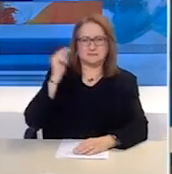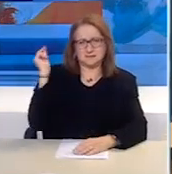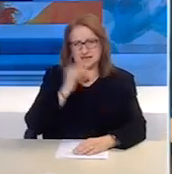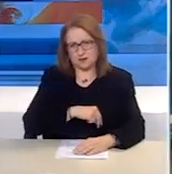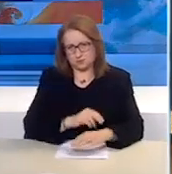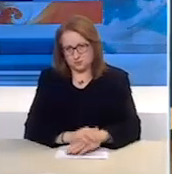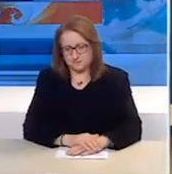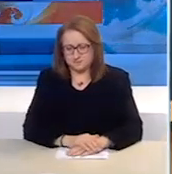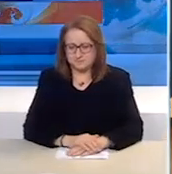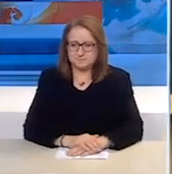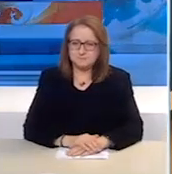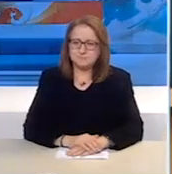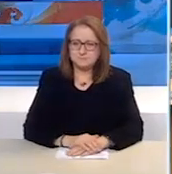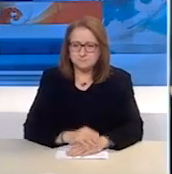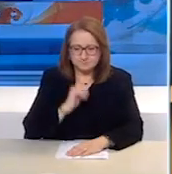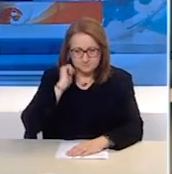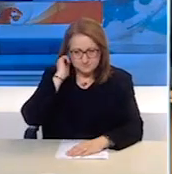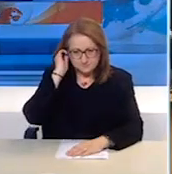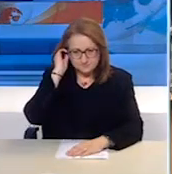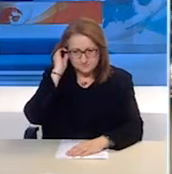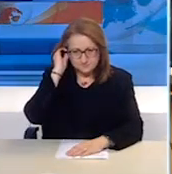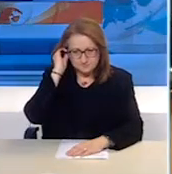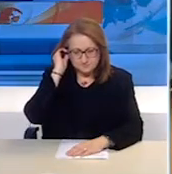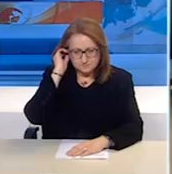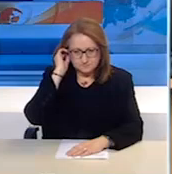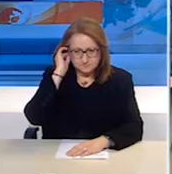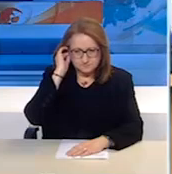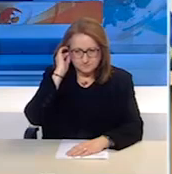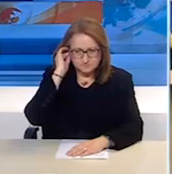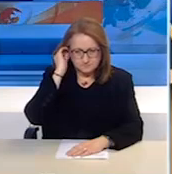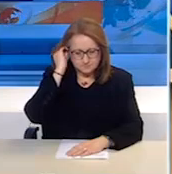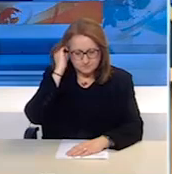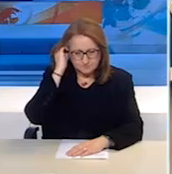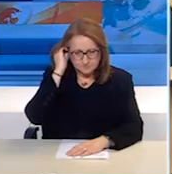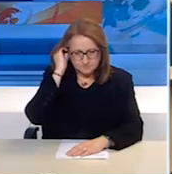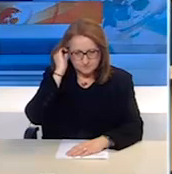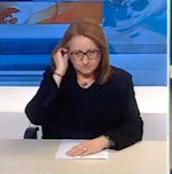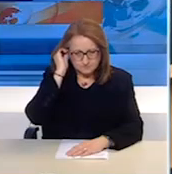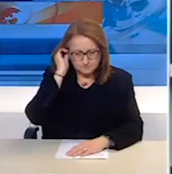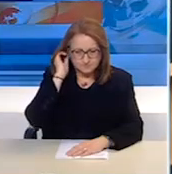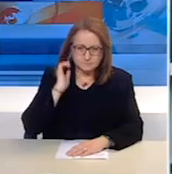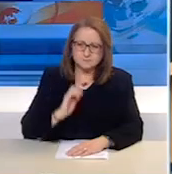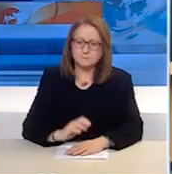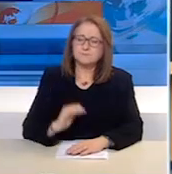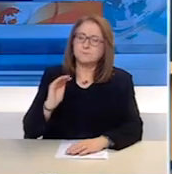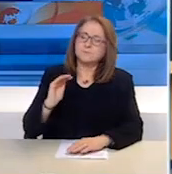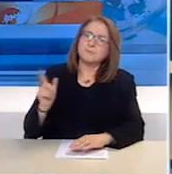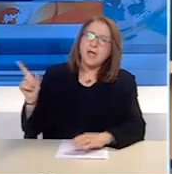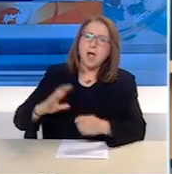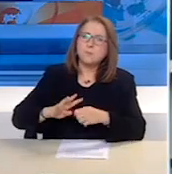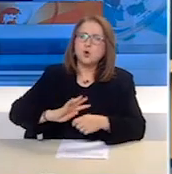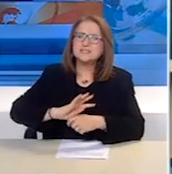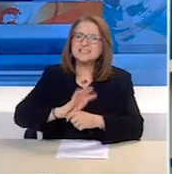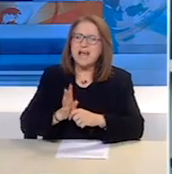Ευχαριστούμε, κύριε Υπουργέ. Να περάσουμε σε ερωτήσεις. Η κυρία Παπαγωστοπούλου από τον τηλεοπτικό σταθμό Star. Κύριε καθηγητά, μας είπατε